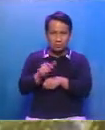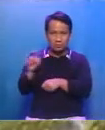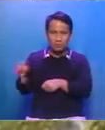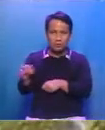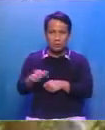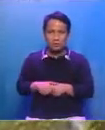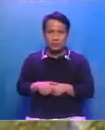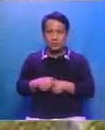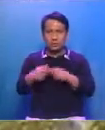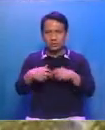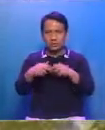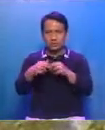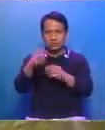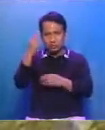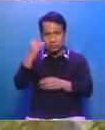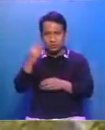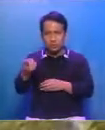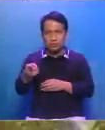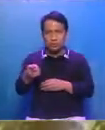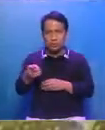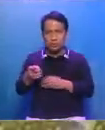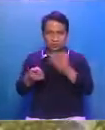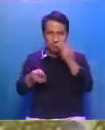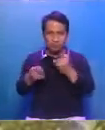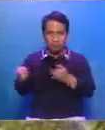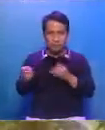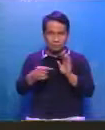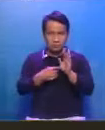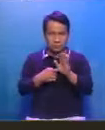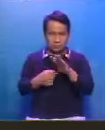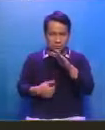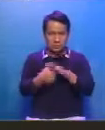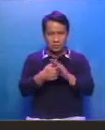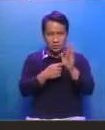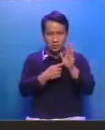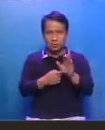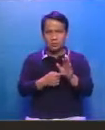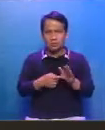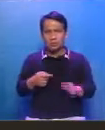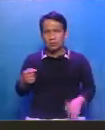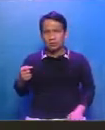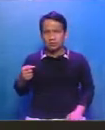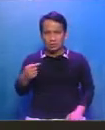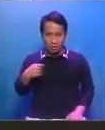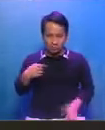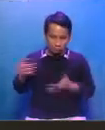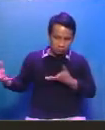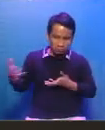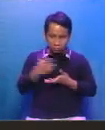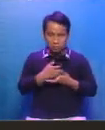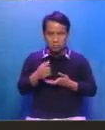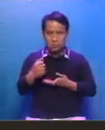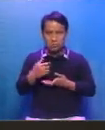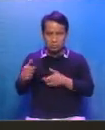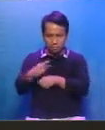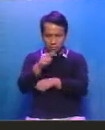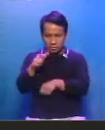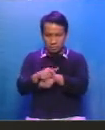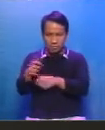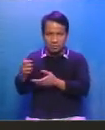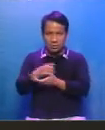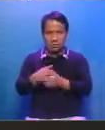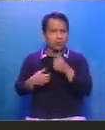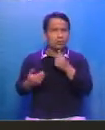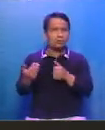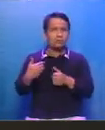mo reclamation, parang gustong palabasin akin ang gaganggahaman at nakakamkam ng lupa.